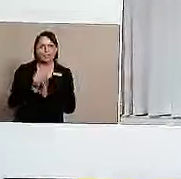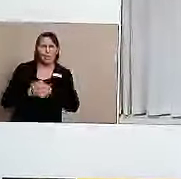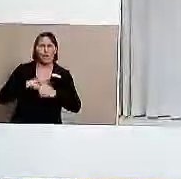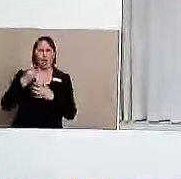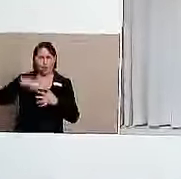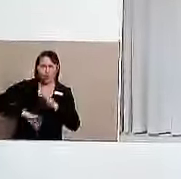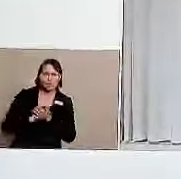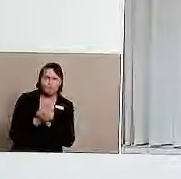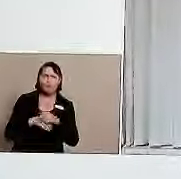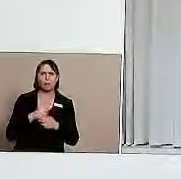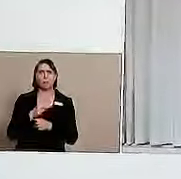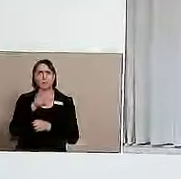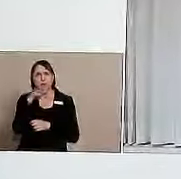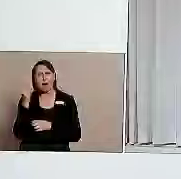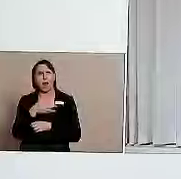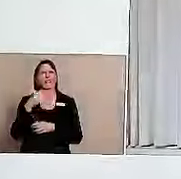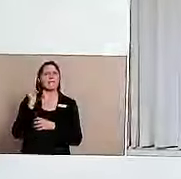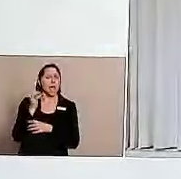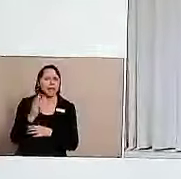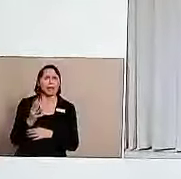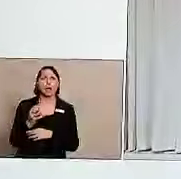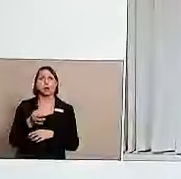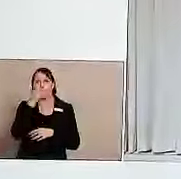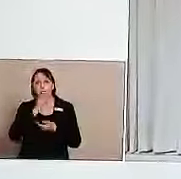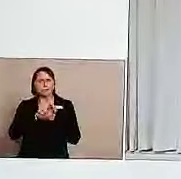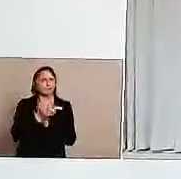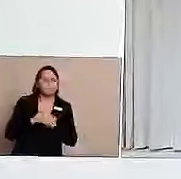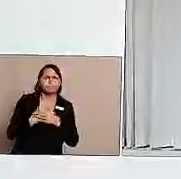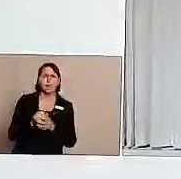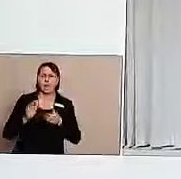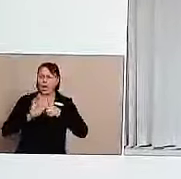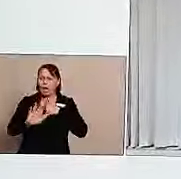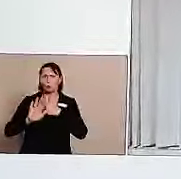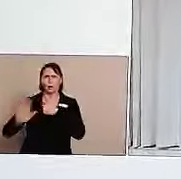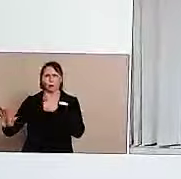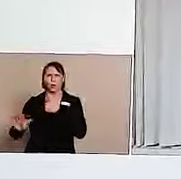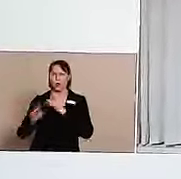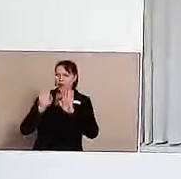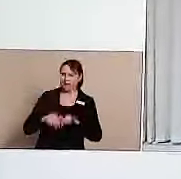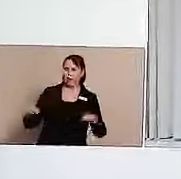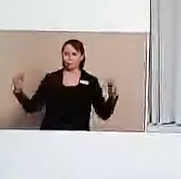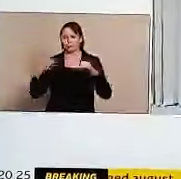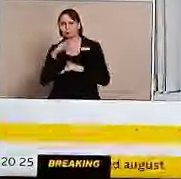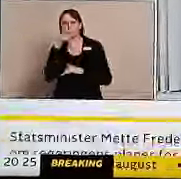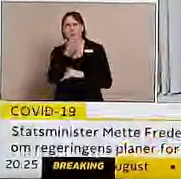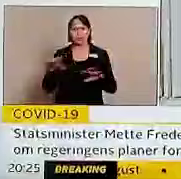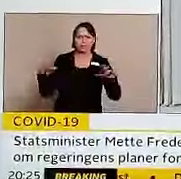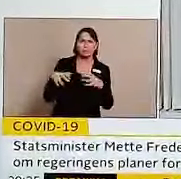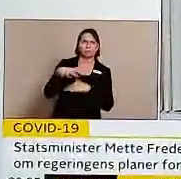dagen. Spritte hænder, hvis vi har håndsprit. Holde afstand til hinanden. Undlade at mødes mange mennesker